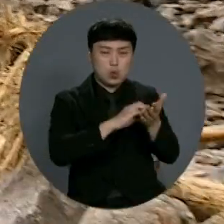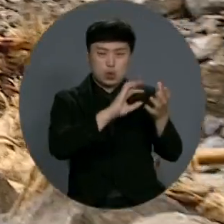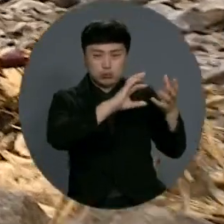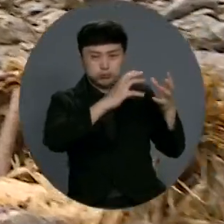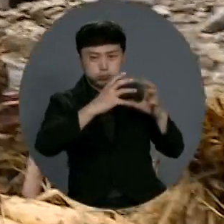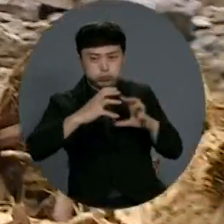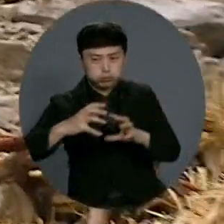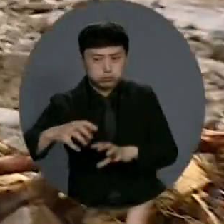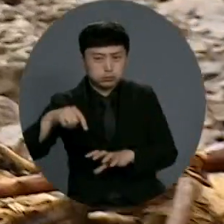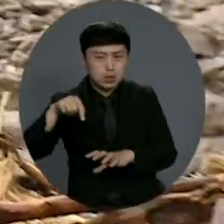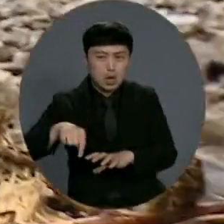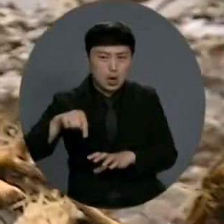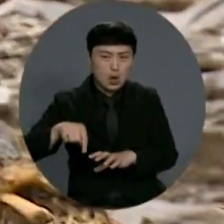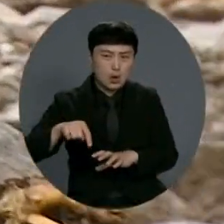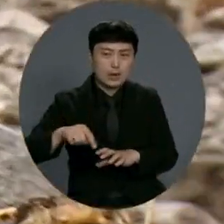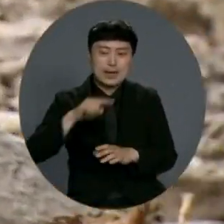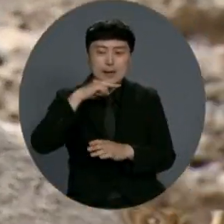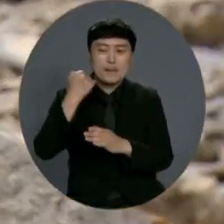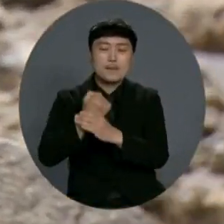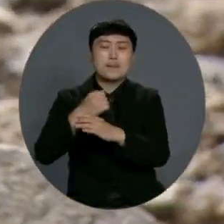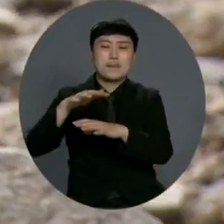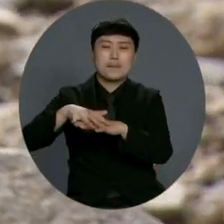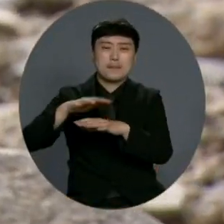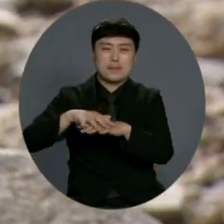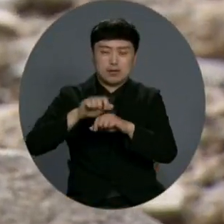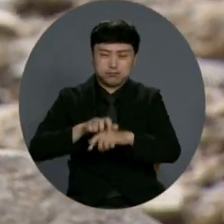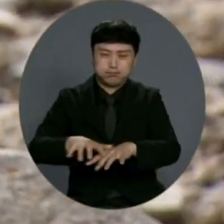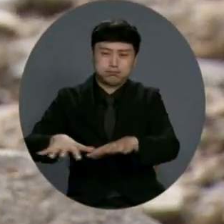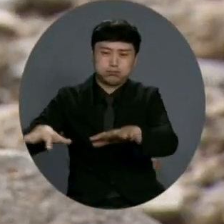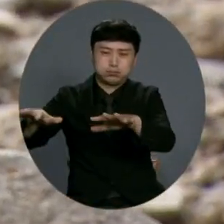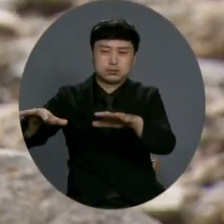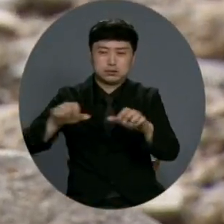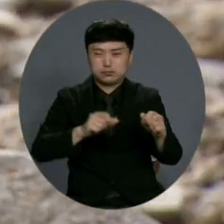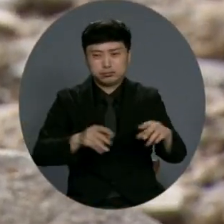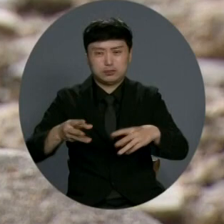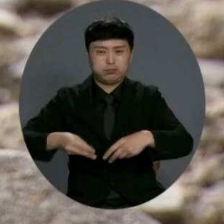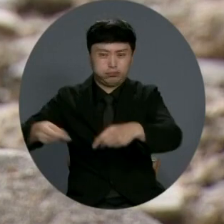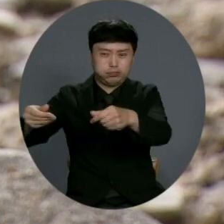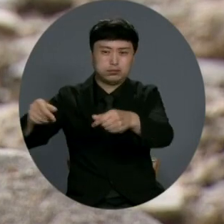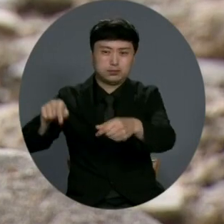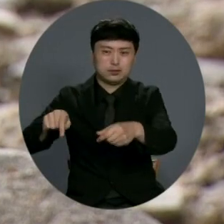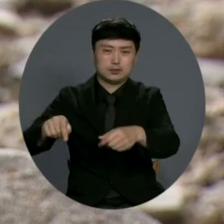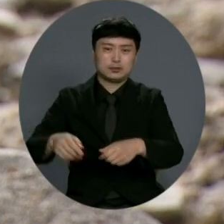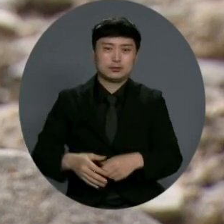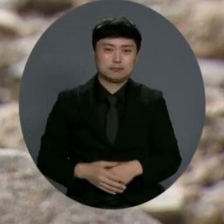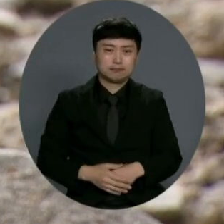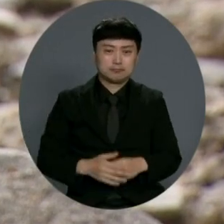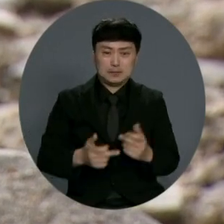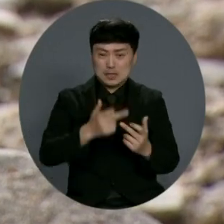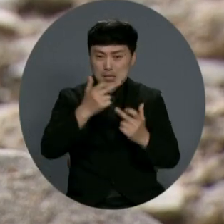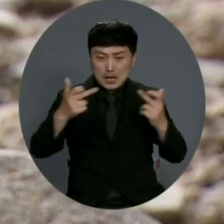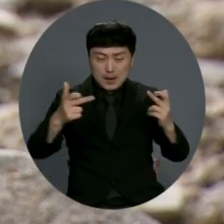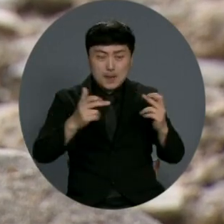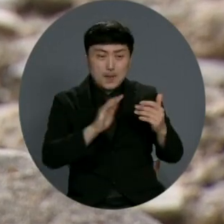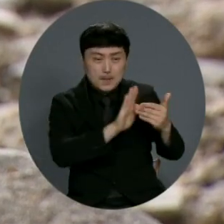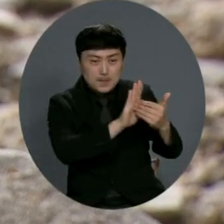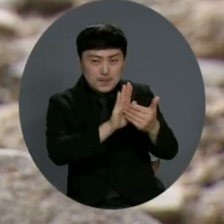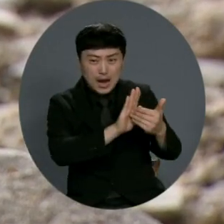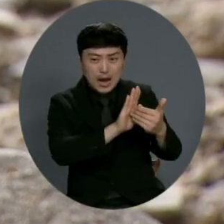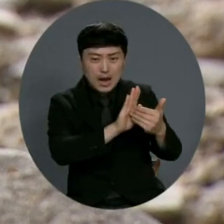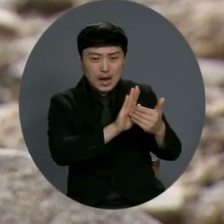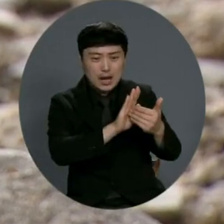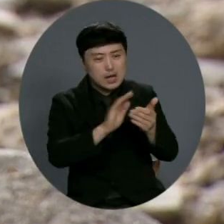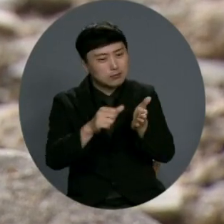토성류가 사과나무밭을 거대한 협곡으로 만들어버렸습니다. 하지만 어디에도 산사태의 위력을 조금이나마 꺾을 수